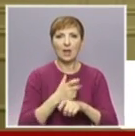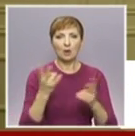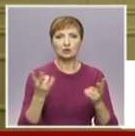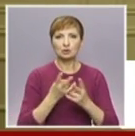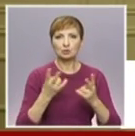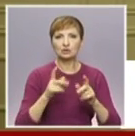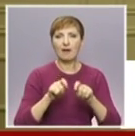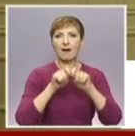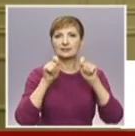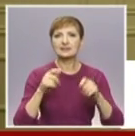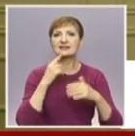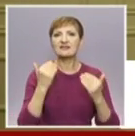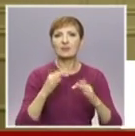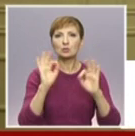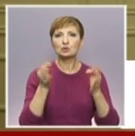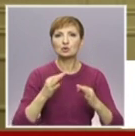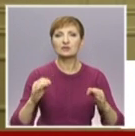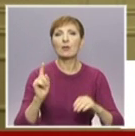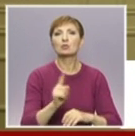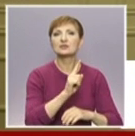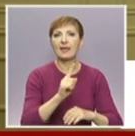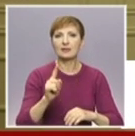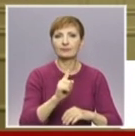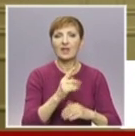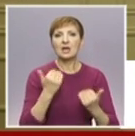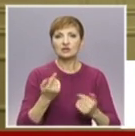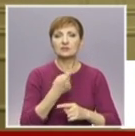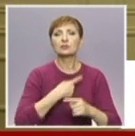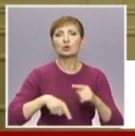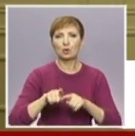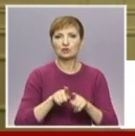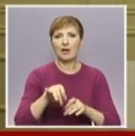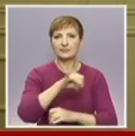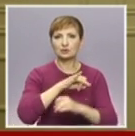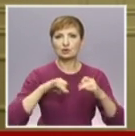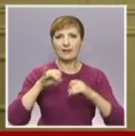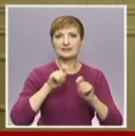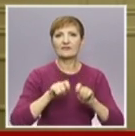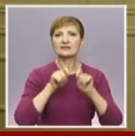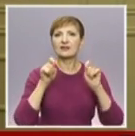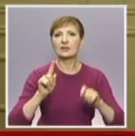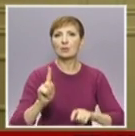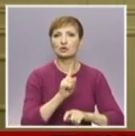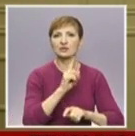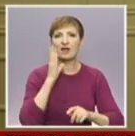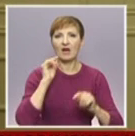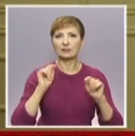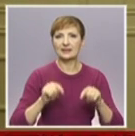институция современному искусству, такая как музей, но сейчас это тоже обсуждается, возникновение музея в